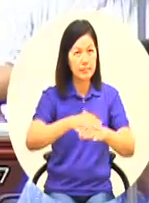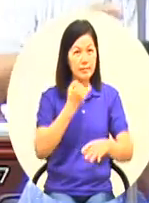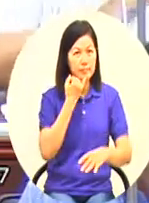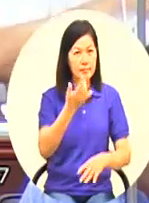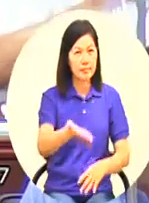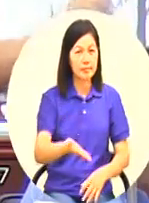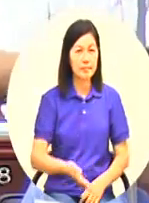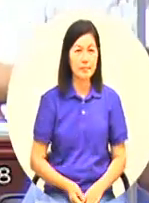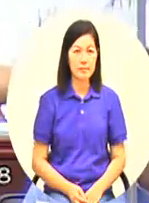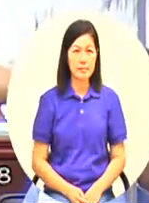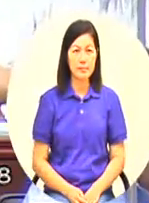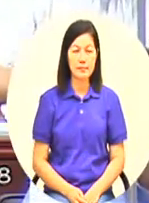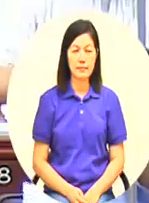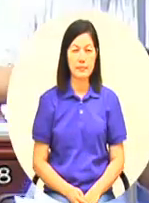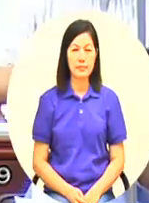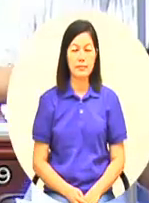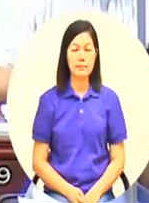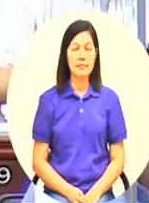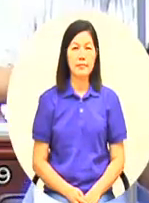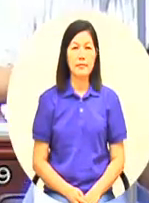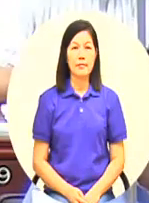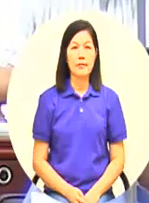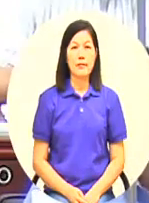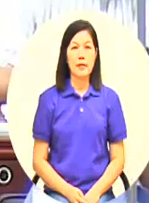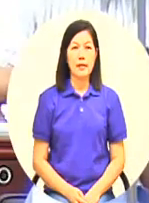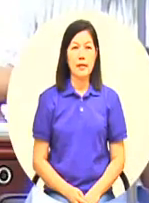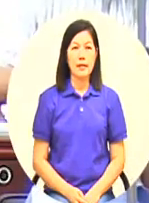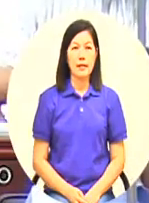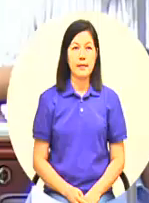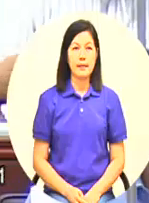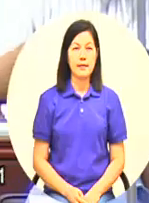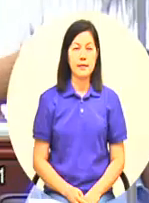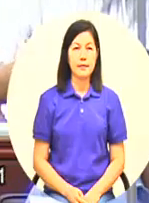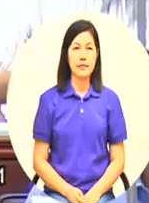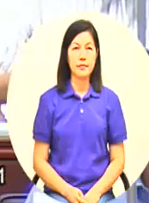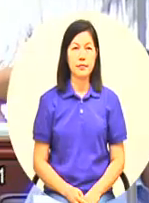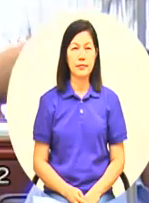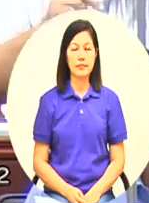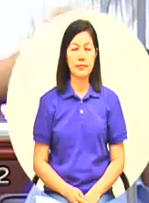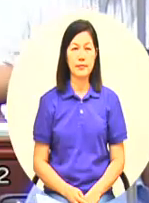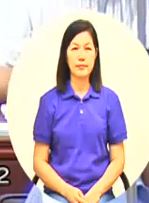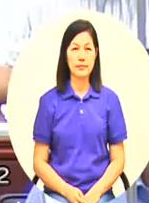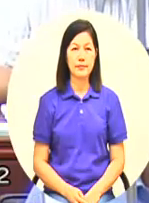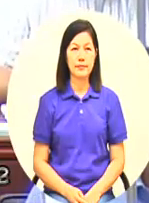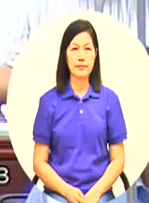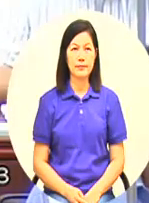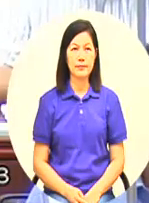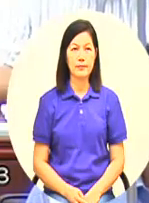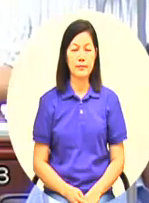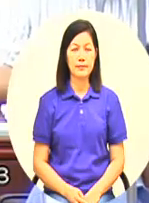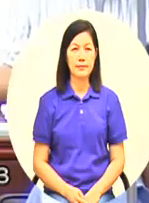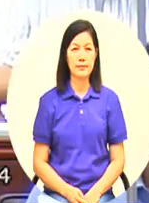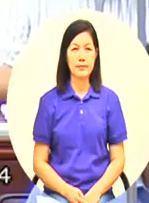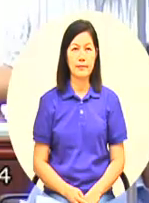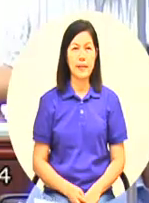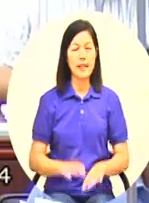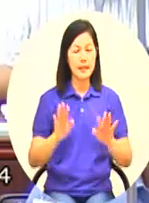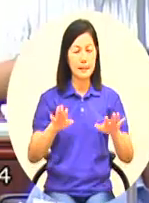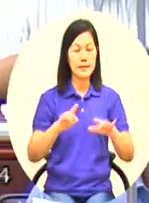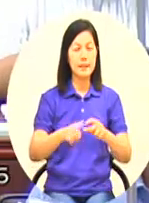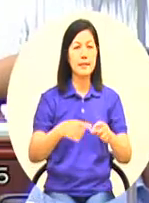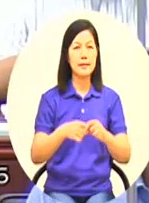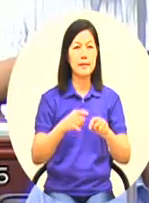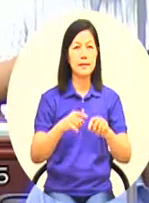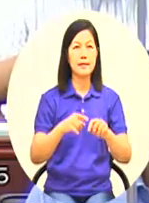量？ 好，请局长答复。 好，谢谢主席哈，谢谢议员。那个，大概我们现在今年全